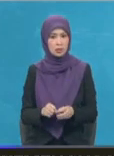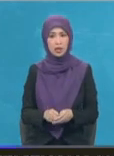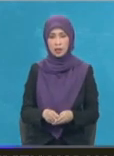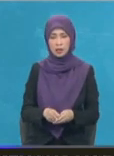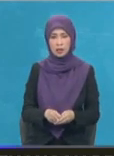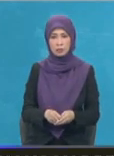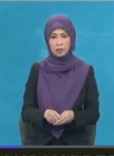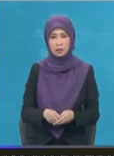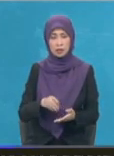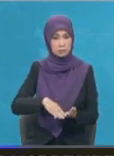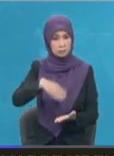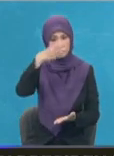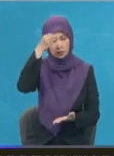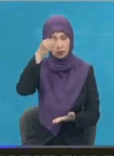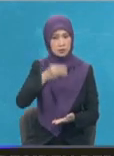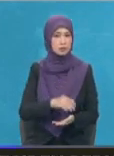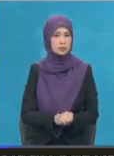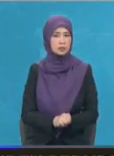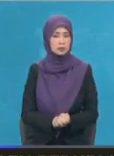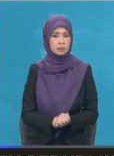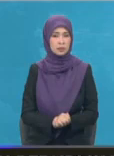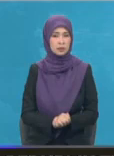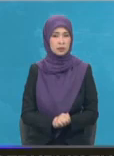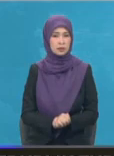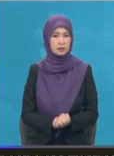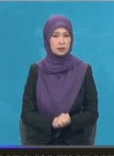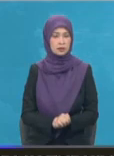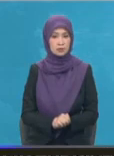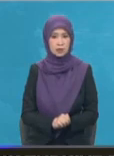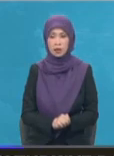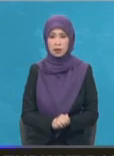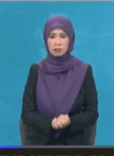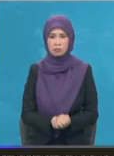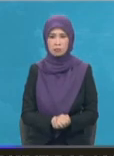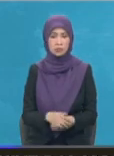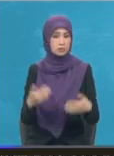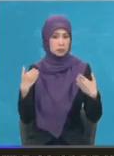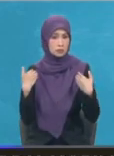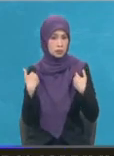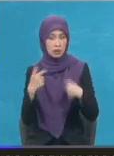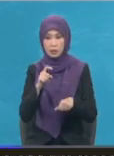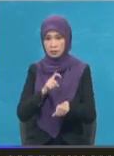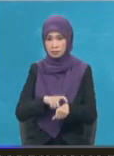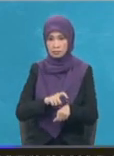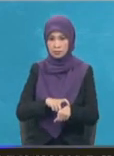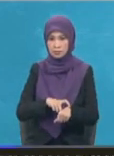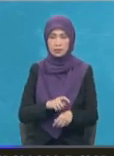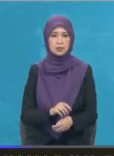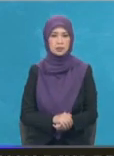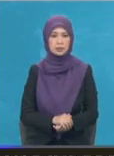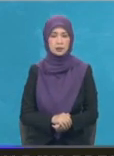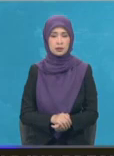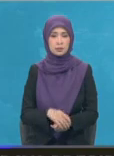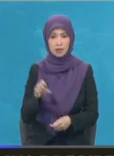memandangkan y adalah proses berangsur-angsur yang memerlukan masa pergera itu ditekankan oleh pemangku setia